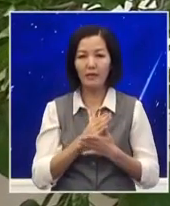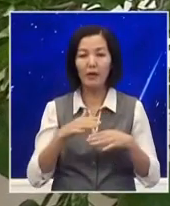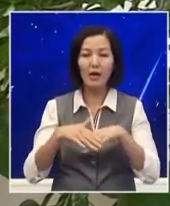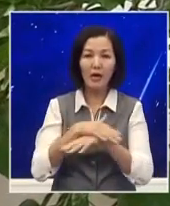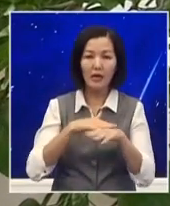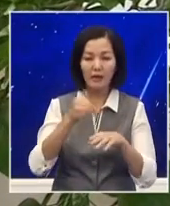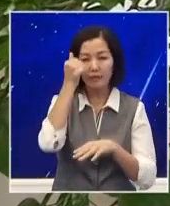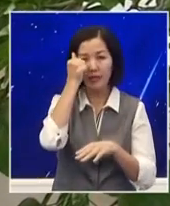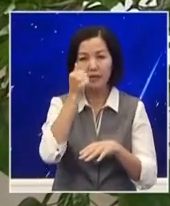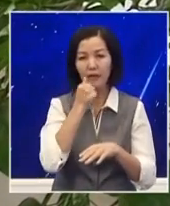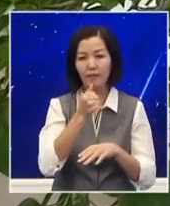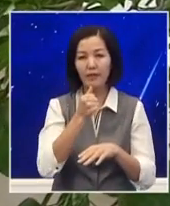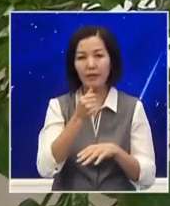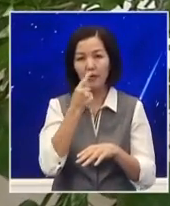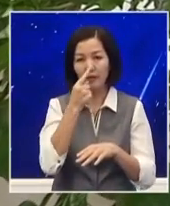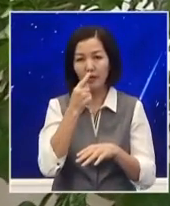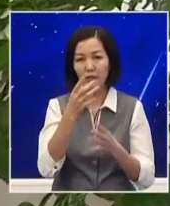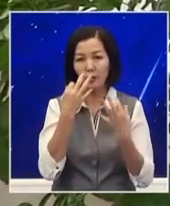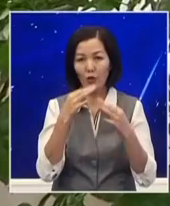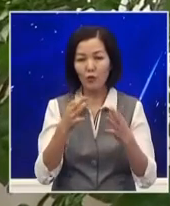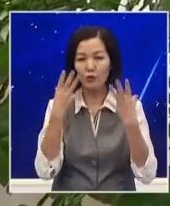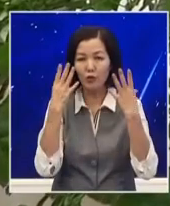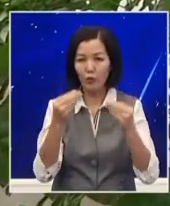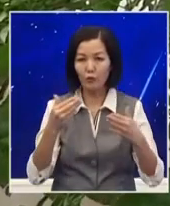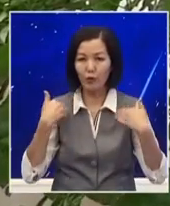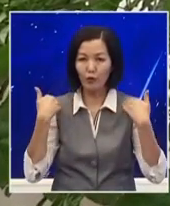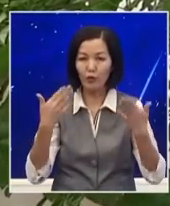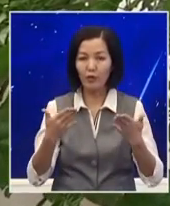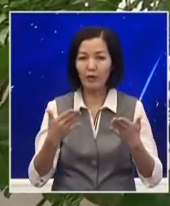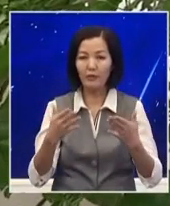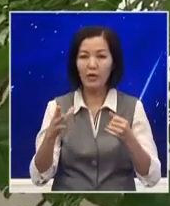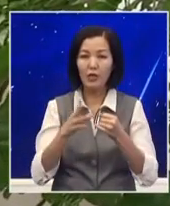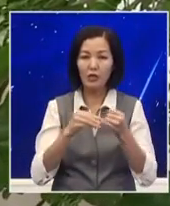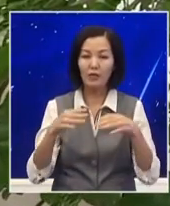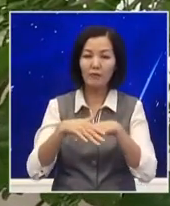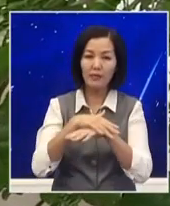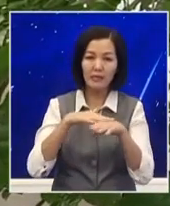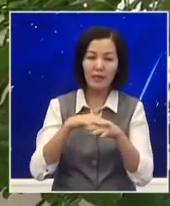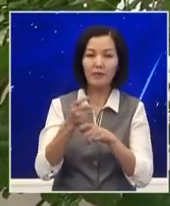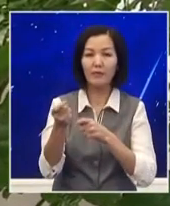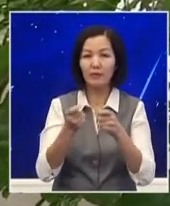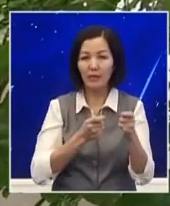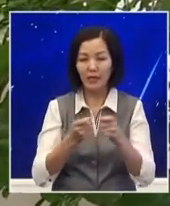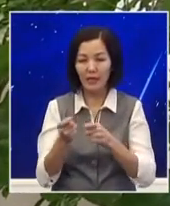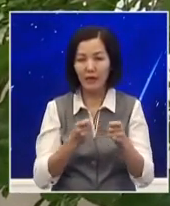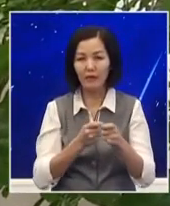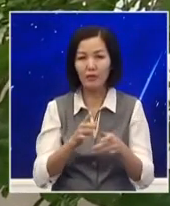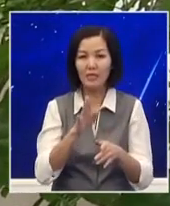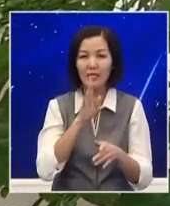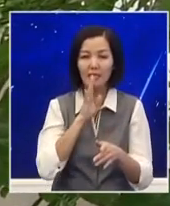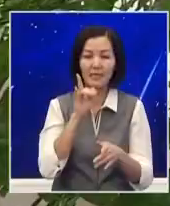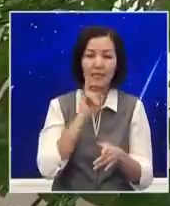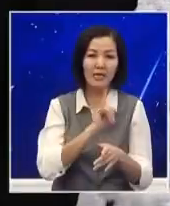халқымызға рахмет. Мына келе жатқан мейрамдарыңыз құтты болсын. Еліміз, жеріміз деп жүрген ер азаматтар, қыз